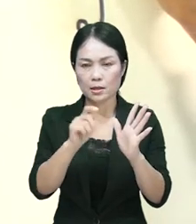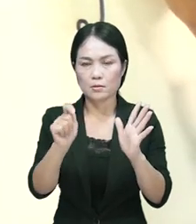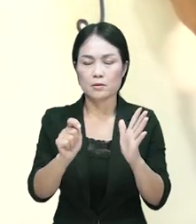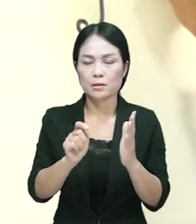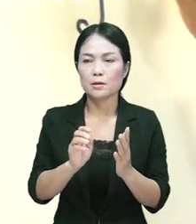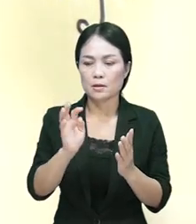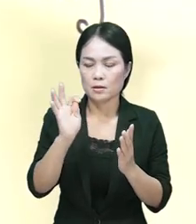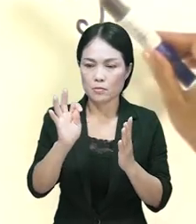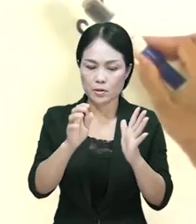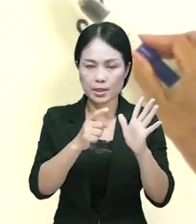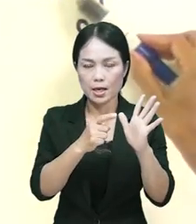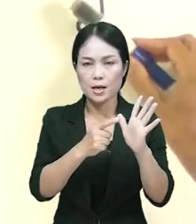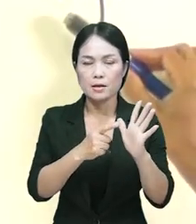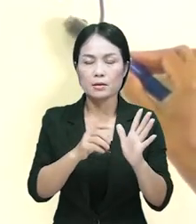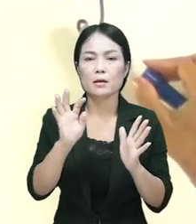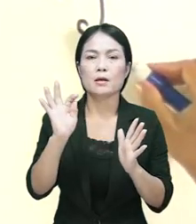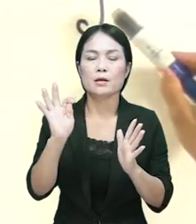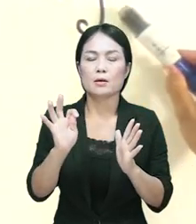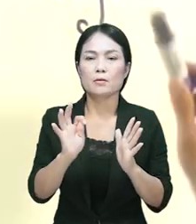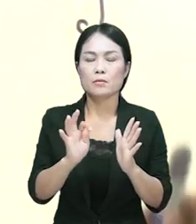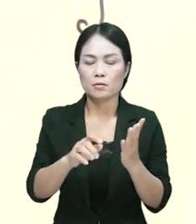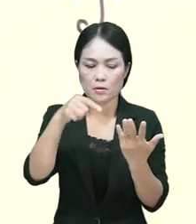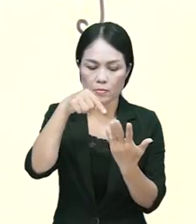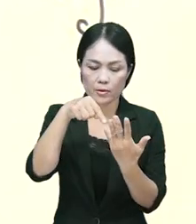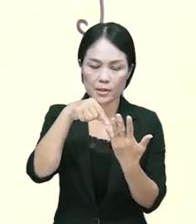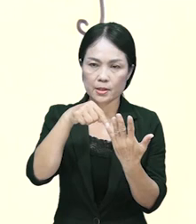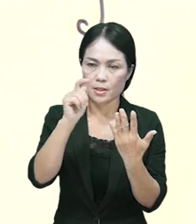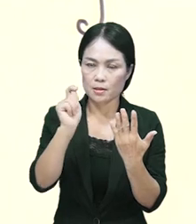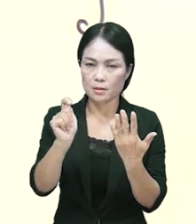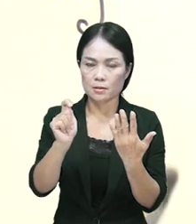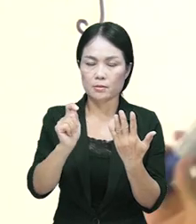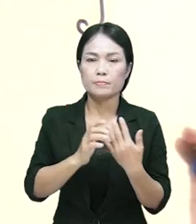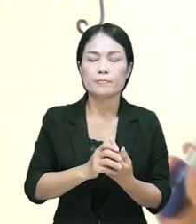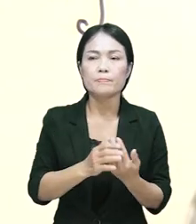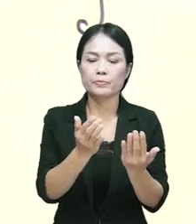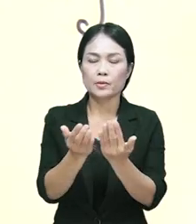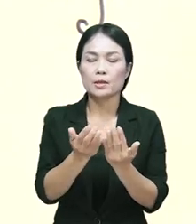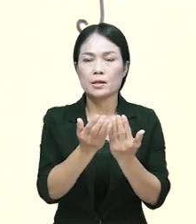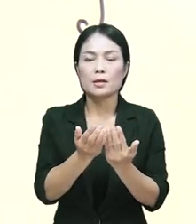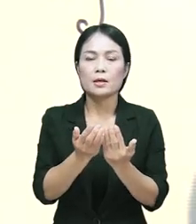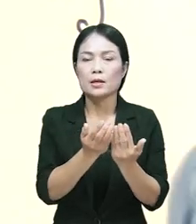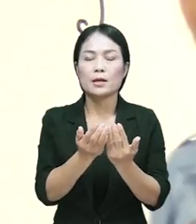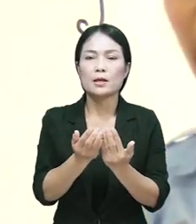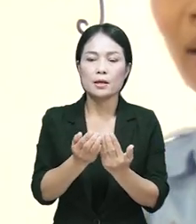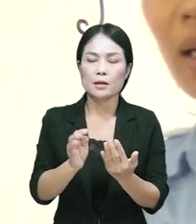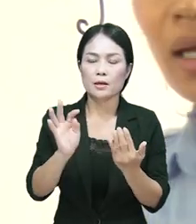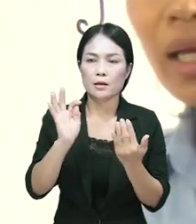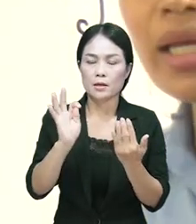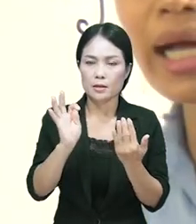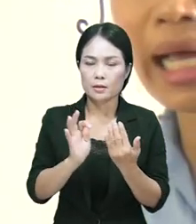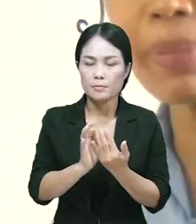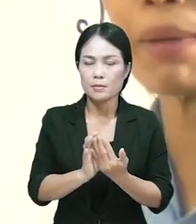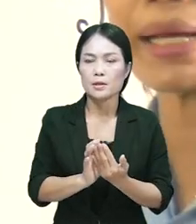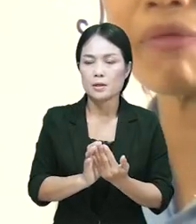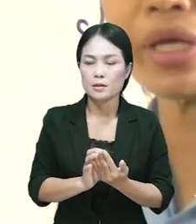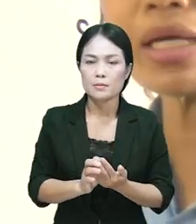វស្រាអាវស្រាអ៊ីរណាកូនណាអានវាដូចគ្នាក៏ប៉ុន្តែអត្តន័យនឹ